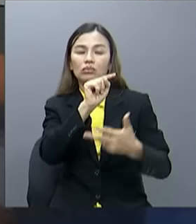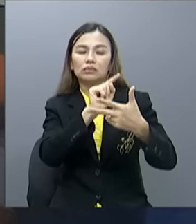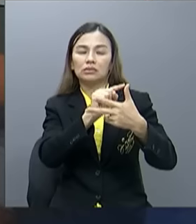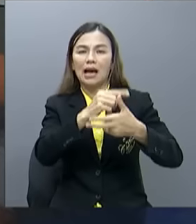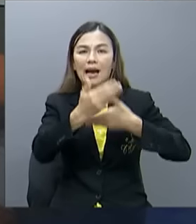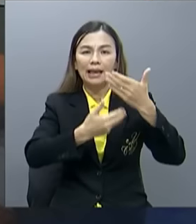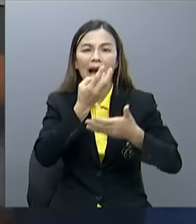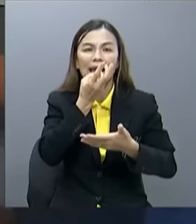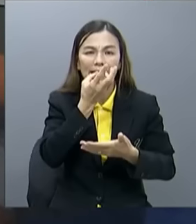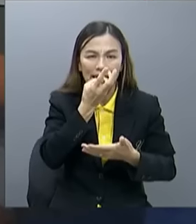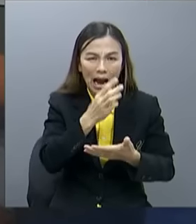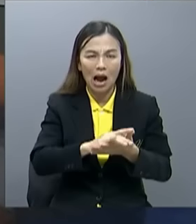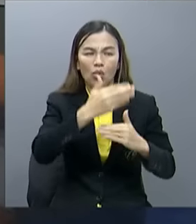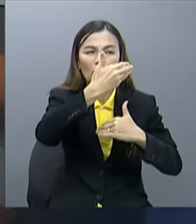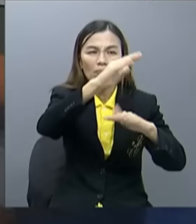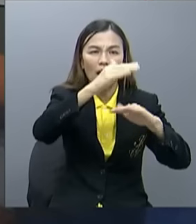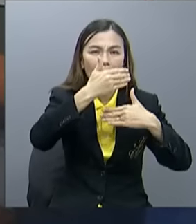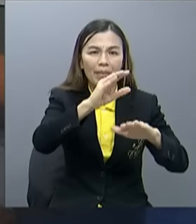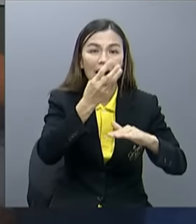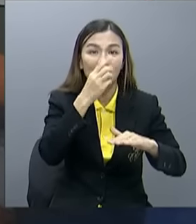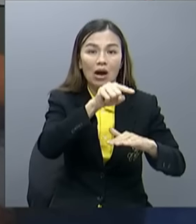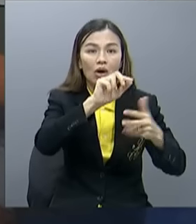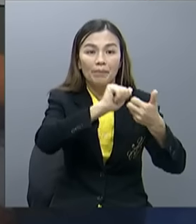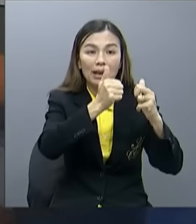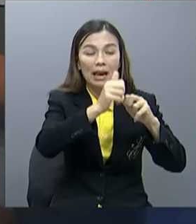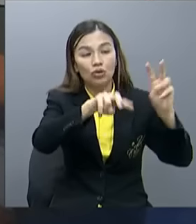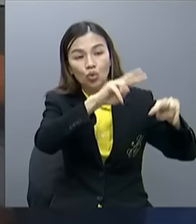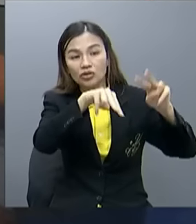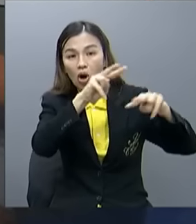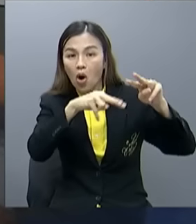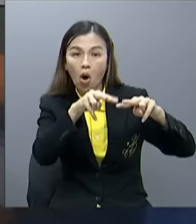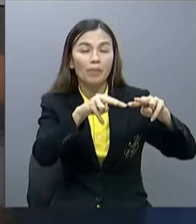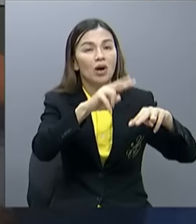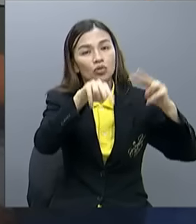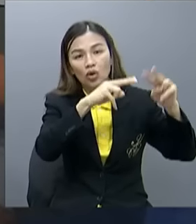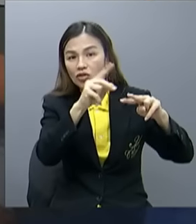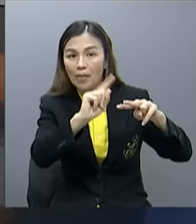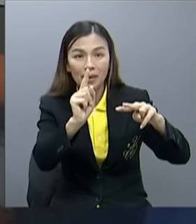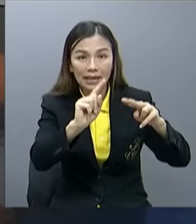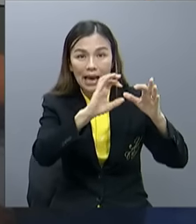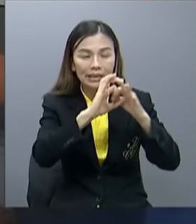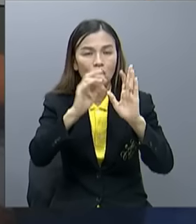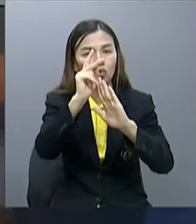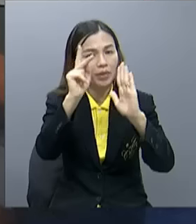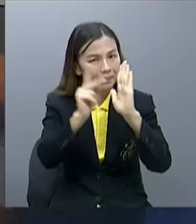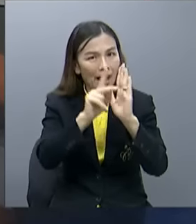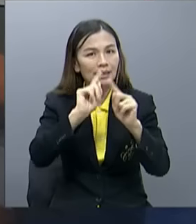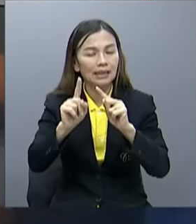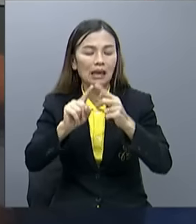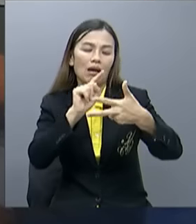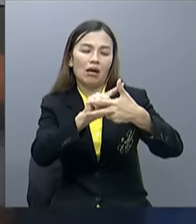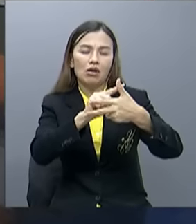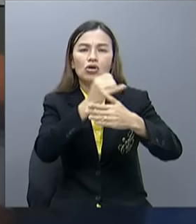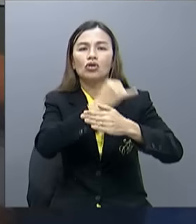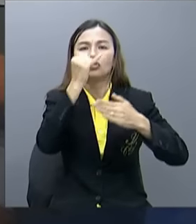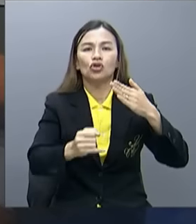าวกับต่างประเทศที่ในเวลานี้ก็ยังคงถูกตรวจสอบถึงความเป็นไปได้ในทางกฎหมายด้วยค่ะนี่คงจะเป็นเรื่องหนักๆ